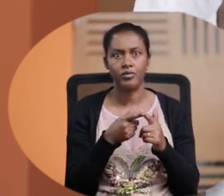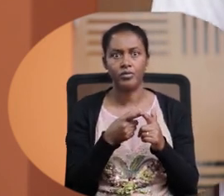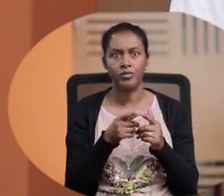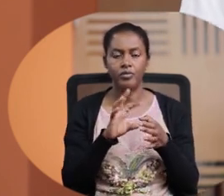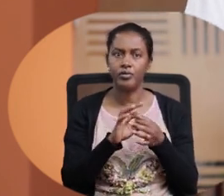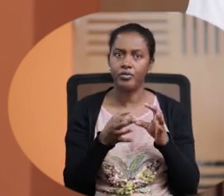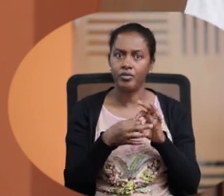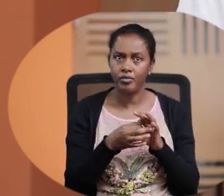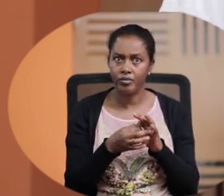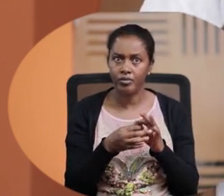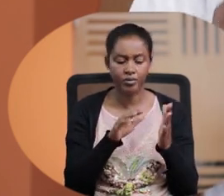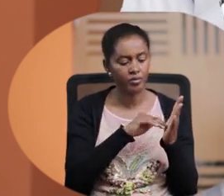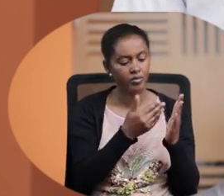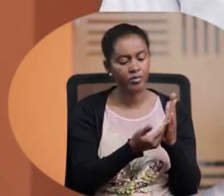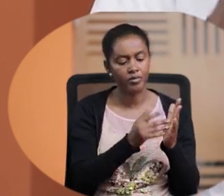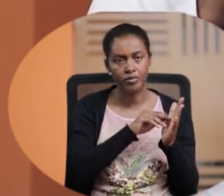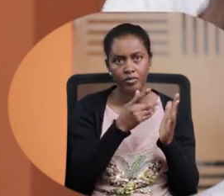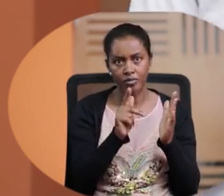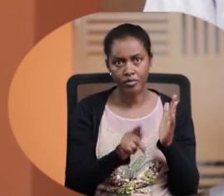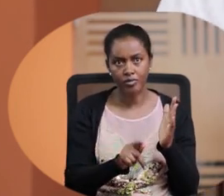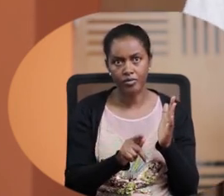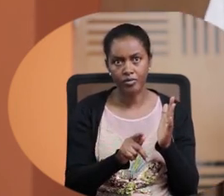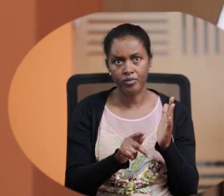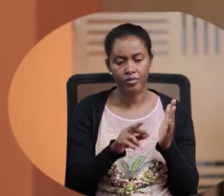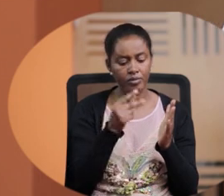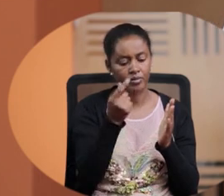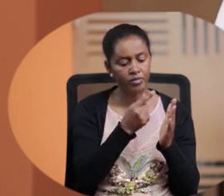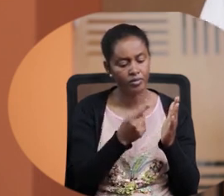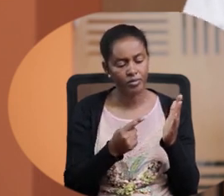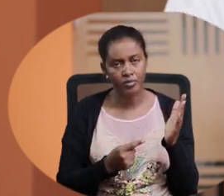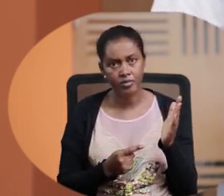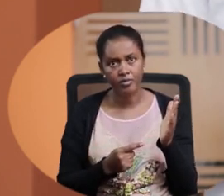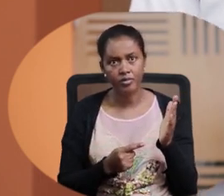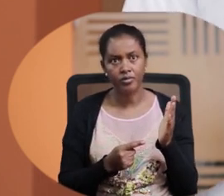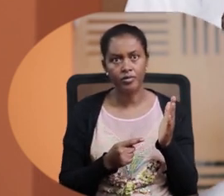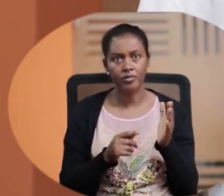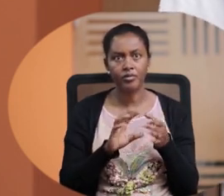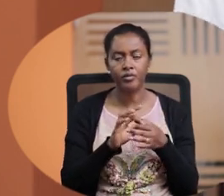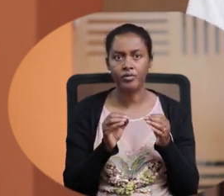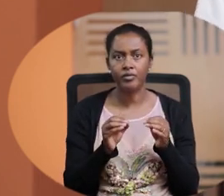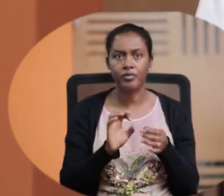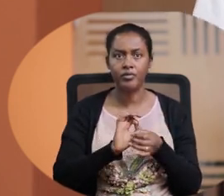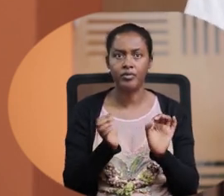fi chaartii paayii ijaaruu fi hiikuu kan jedhudha.